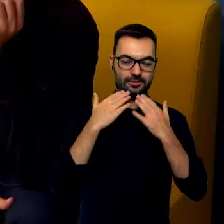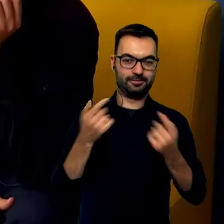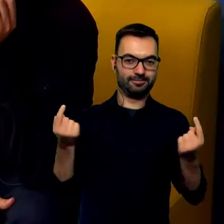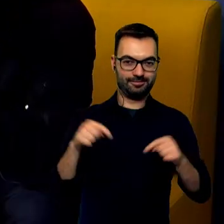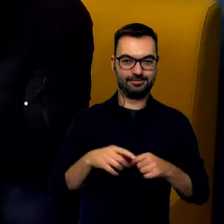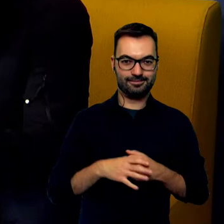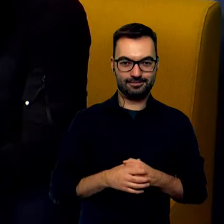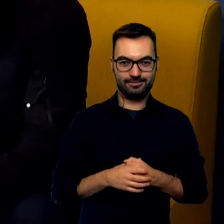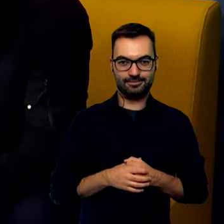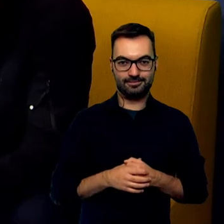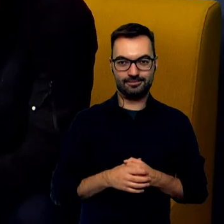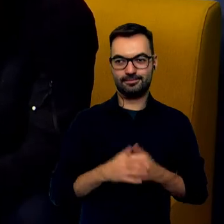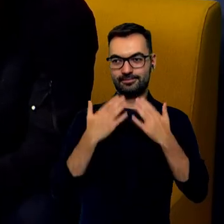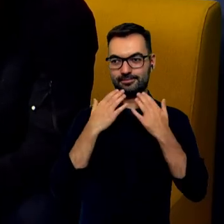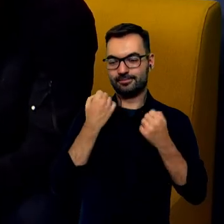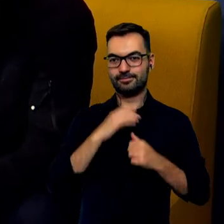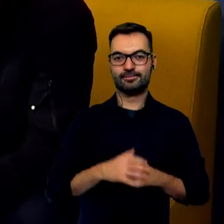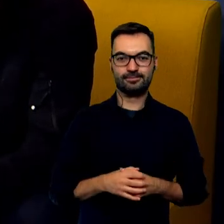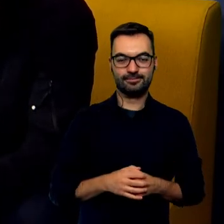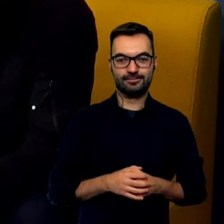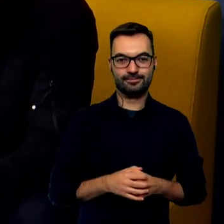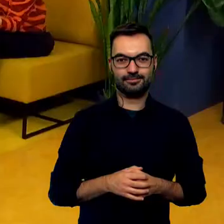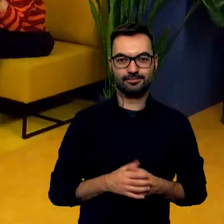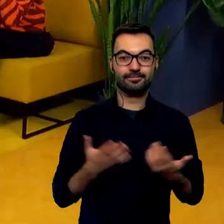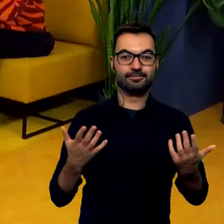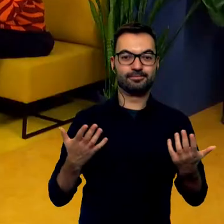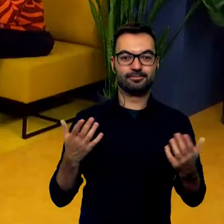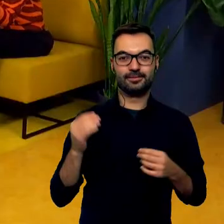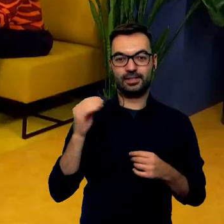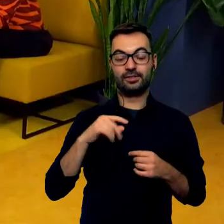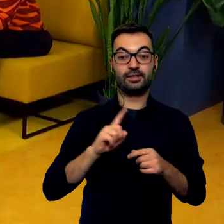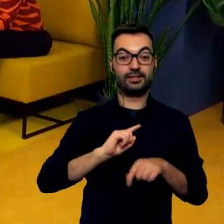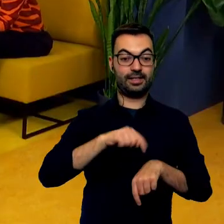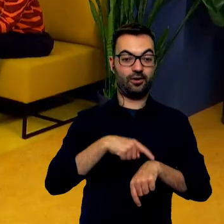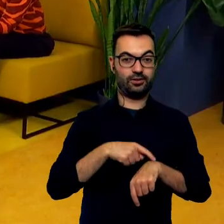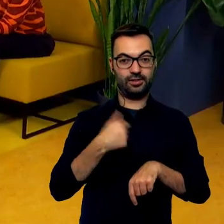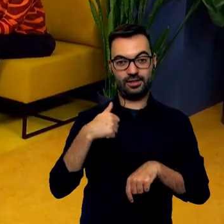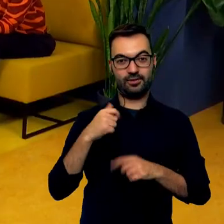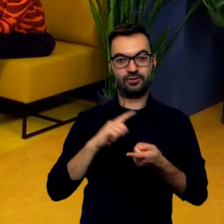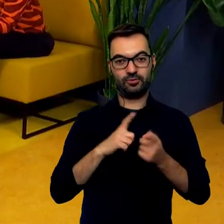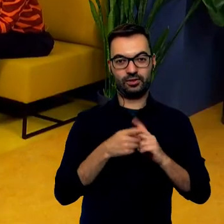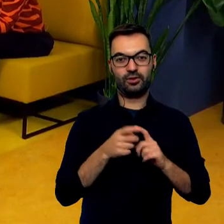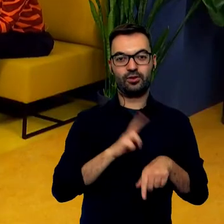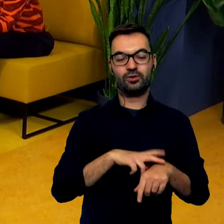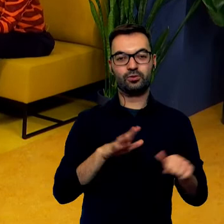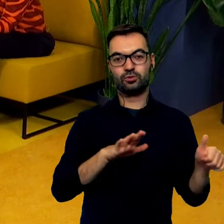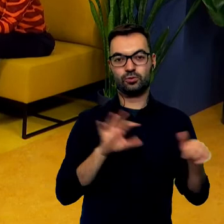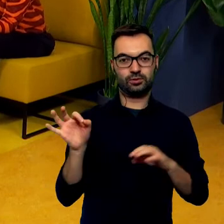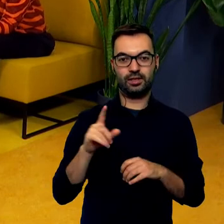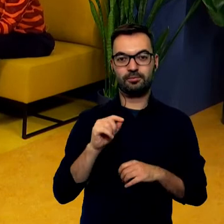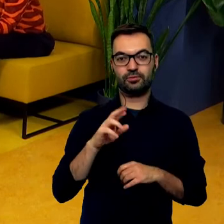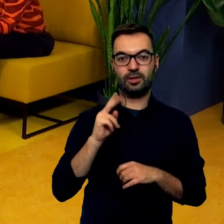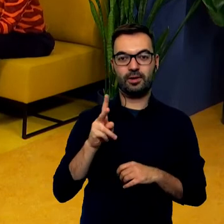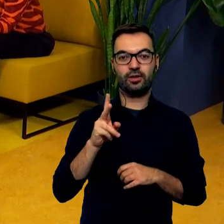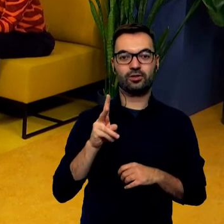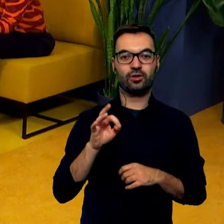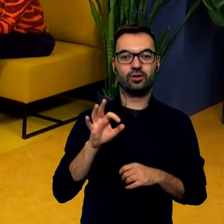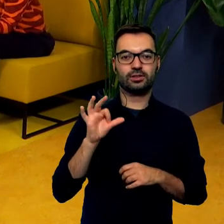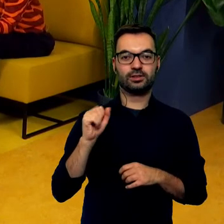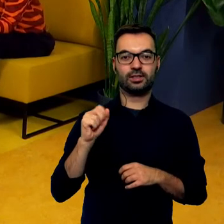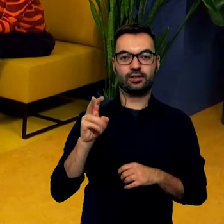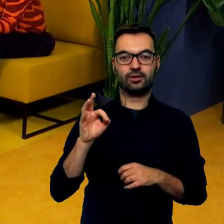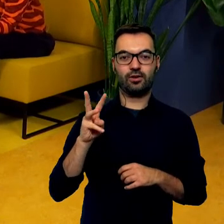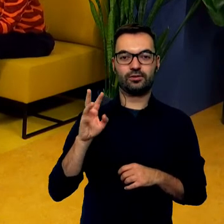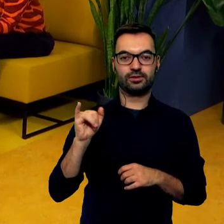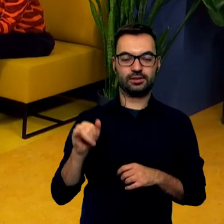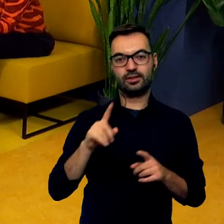Bardzo, bardzo Wam dziękuję za spotkanie. Dziękuję. Dzięki. I proszę Państwa, jeszcze za godzinę się spotykamy o 18:00 z Przemkiem Kossakowskim i porozmawiamy